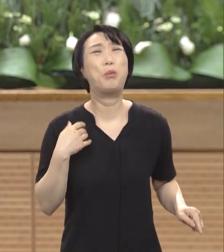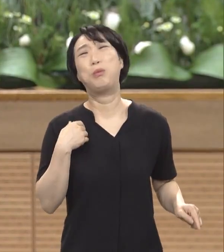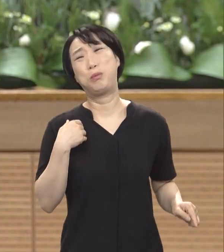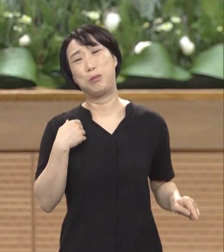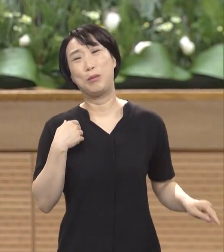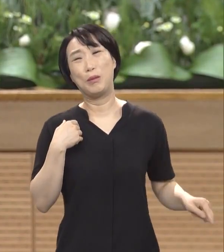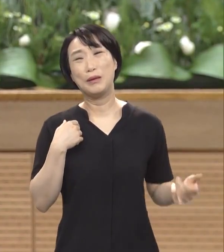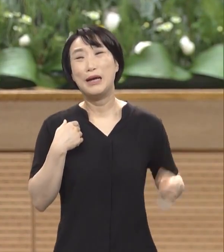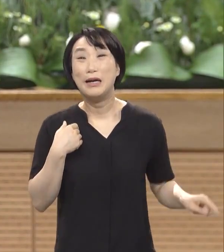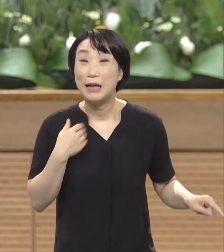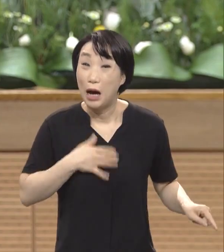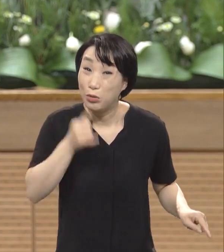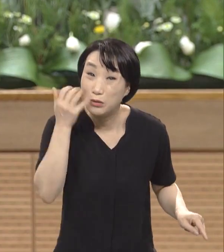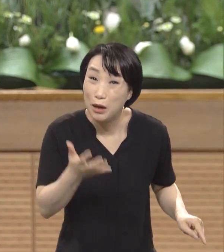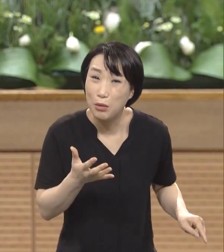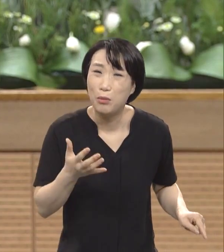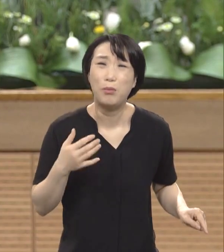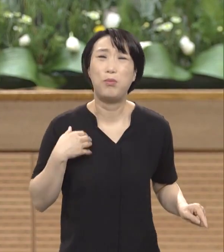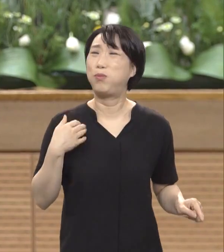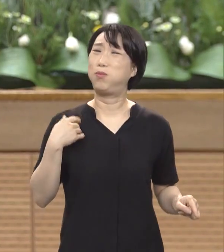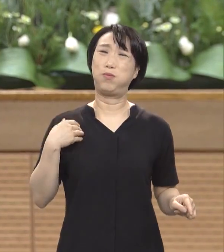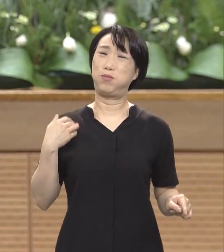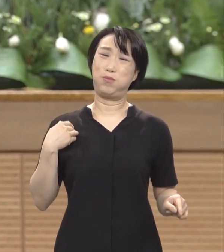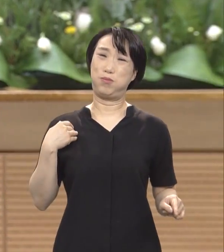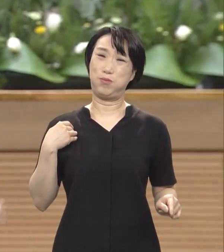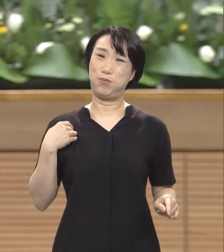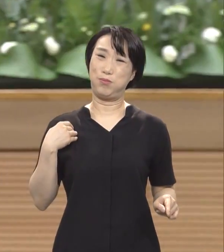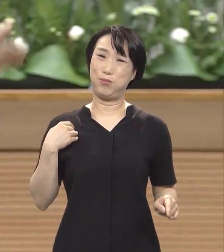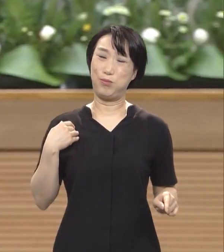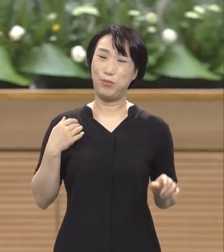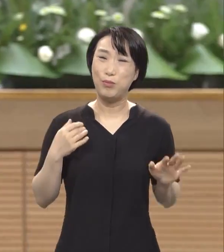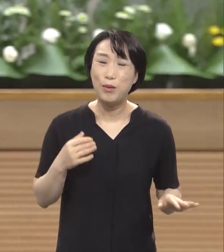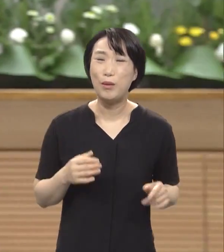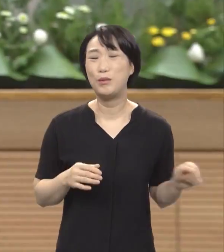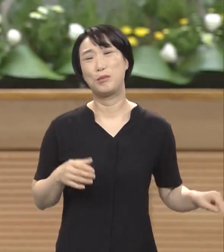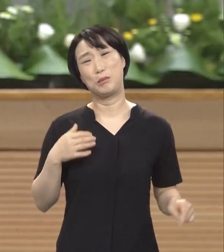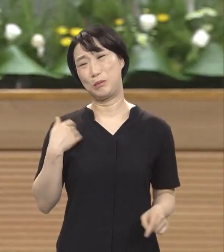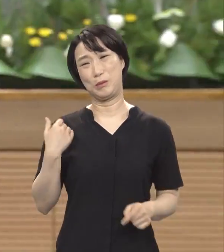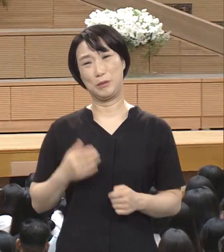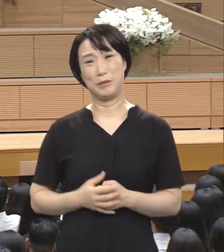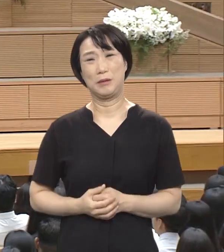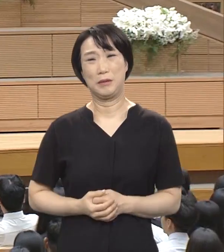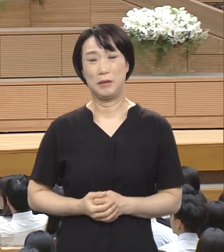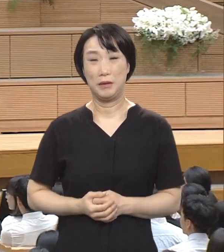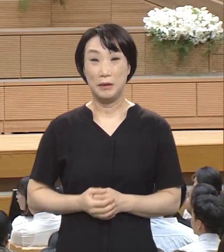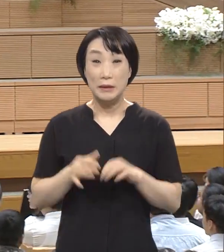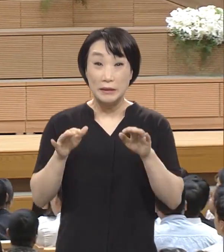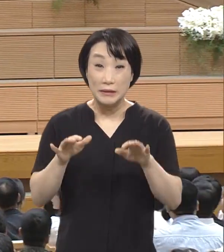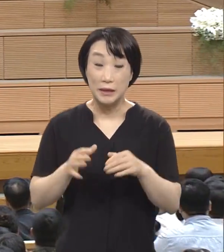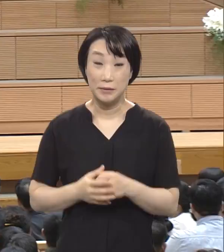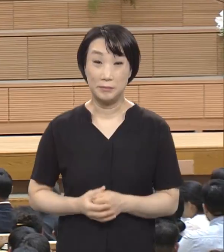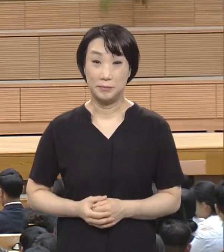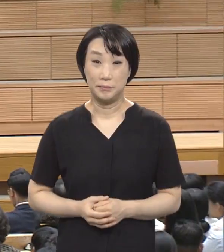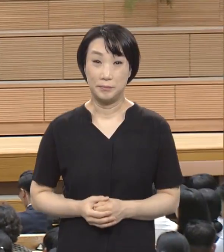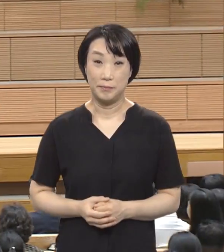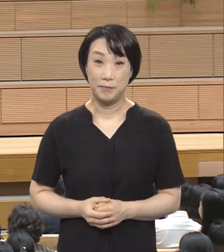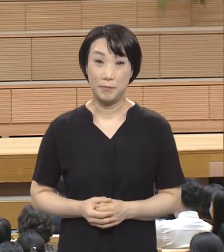이걸 어느 자식이 아느냐 그 말이에요. 자식이 모르지. 그러니까